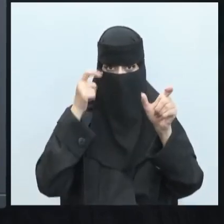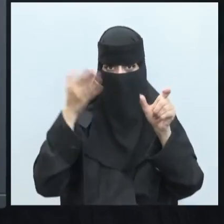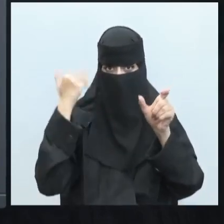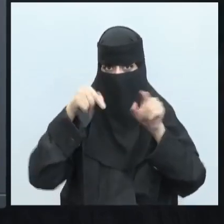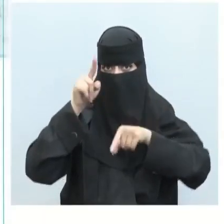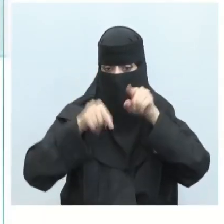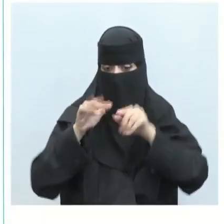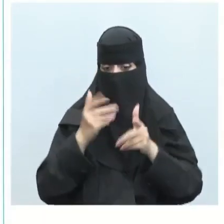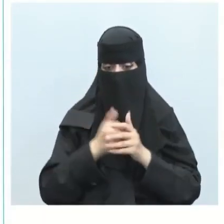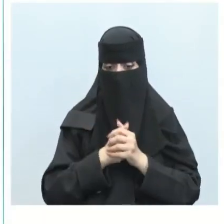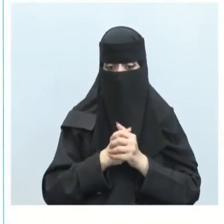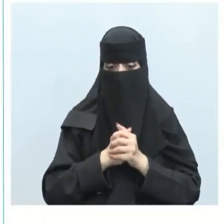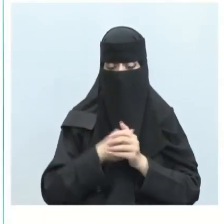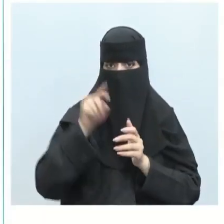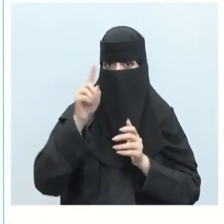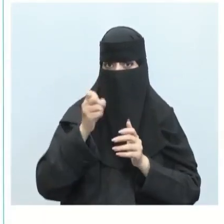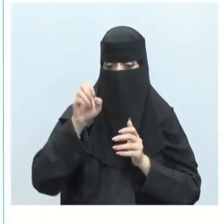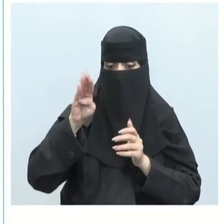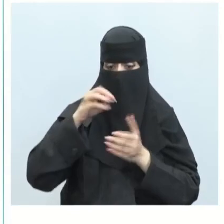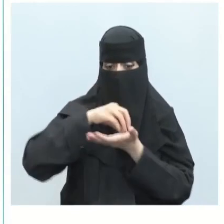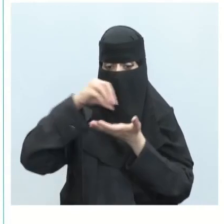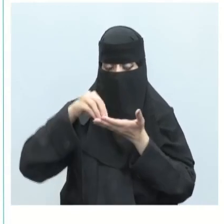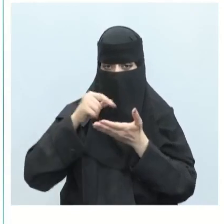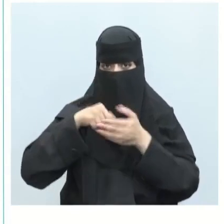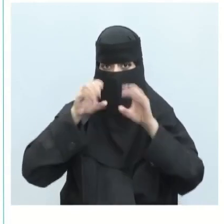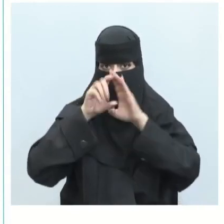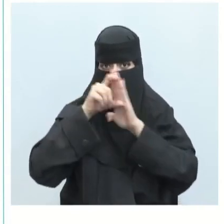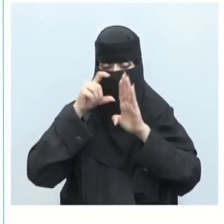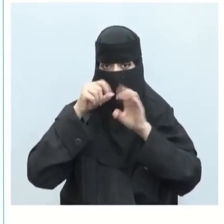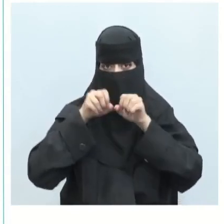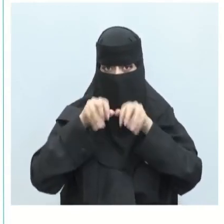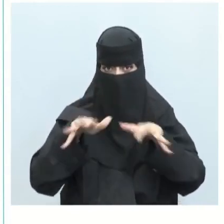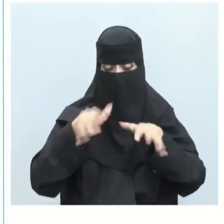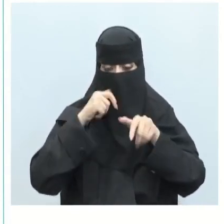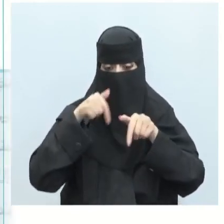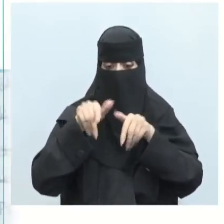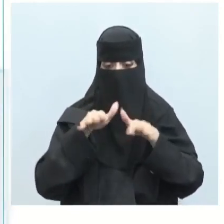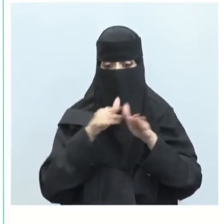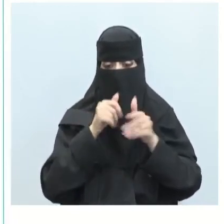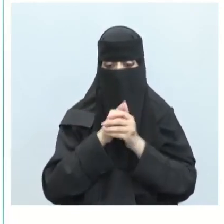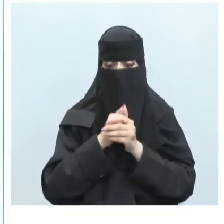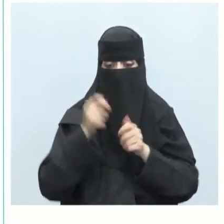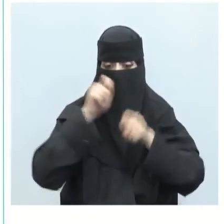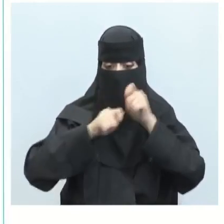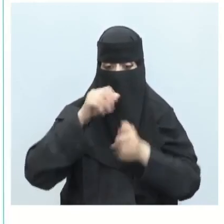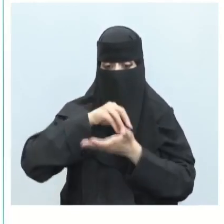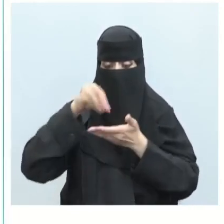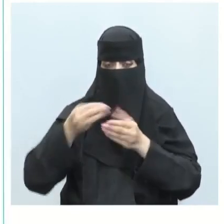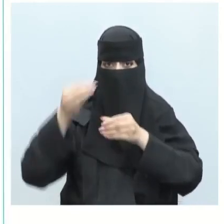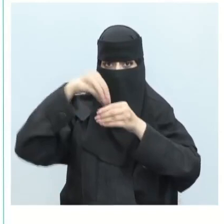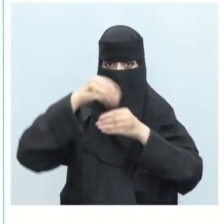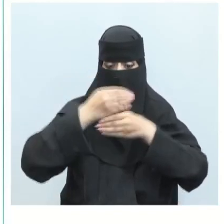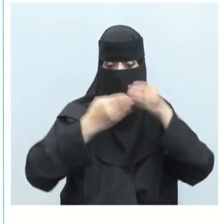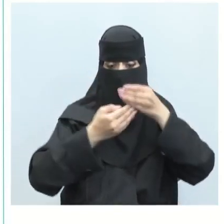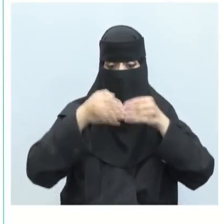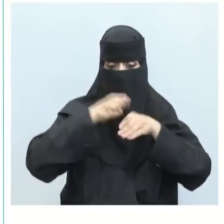ما الفرق بينهم كان بروتوكول نقل النص التشعبي اتش تي تي بي هو بروتوكول يستخدم